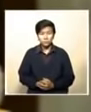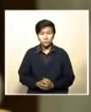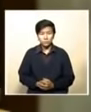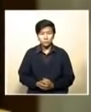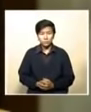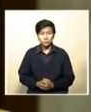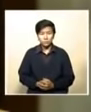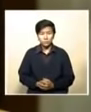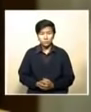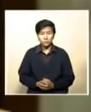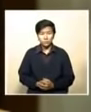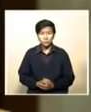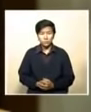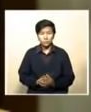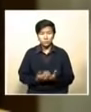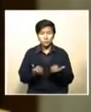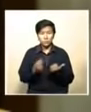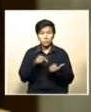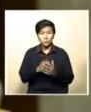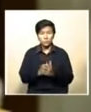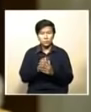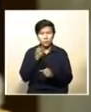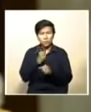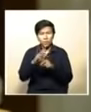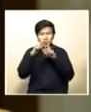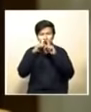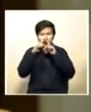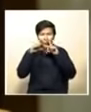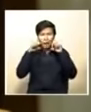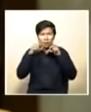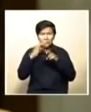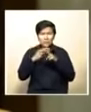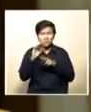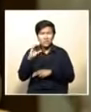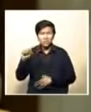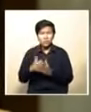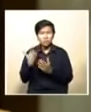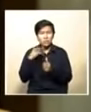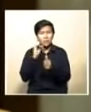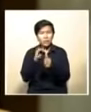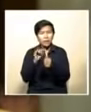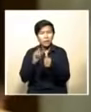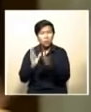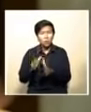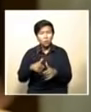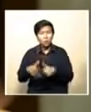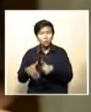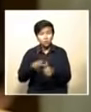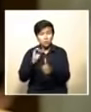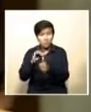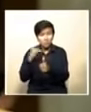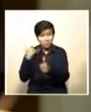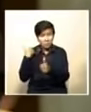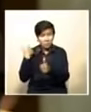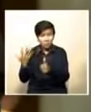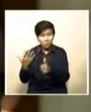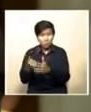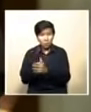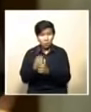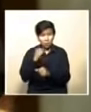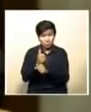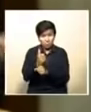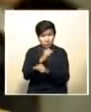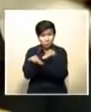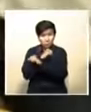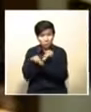องของคนไทยในต่างประเทศค่ะซึ่งขณะนี้ในส่วนโดยเฉพาะอย่างเช่นที่จากมาเลเซียนะที่ต้องการที่จะเข้าม